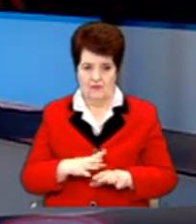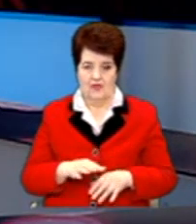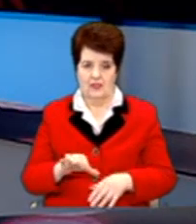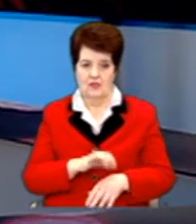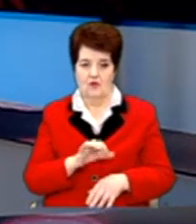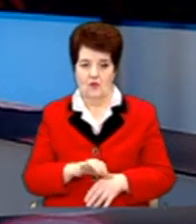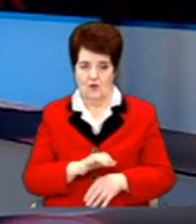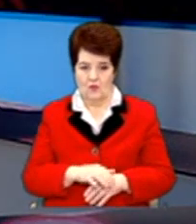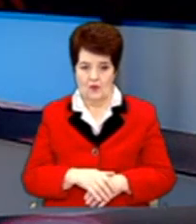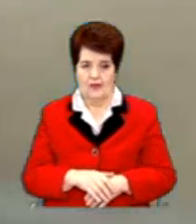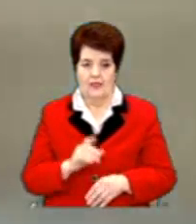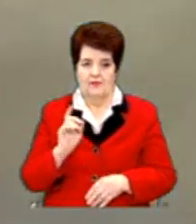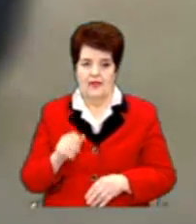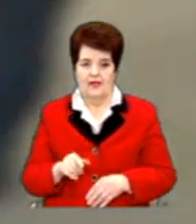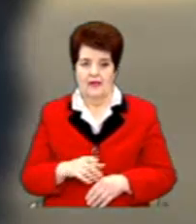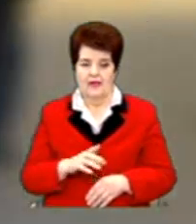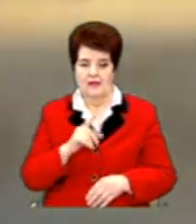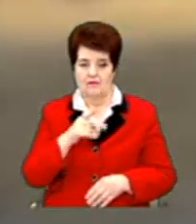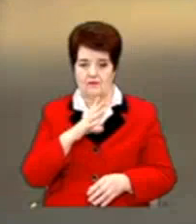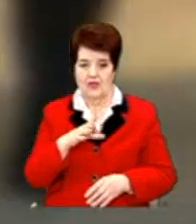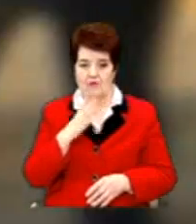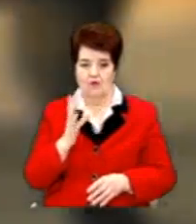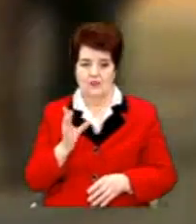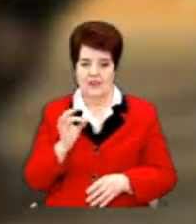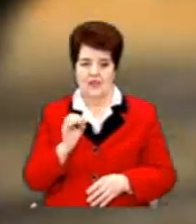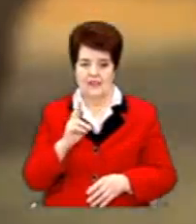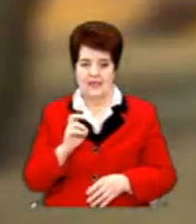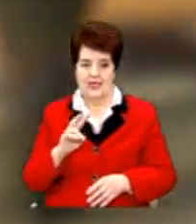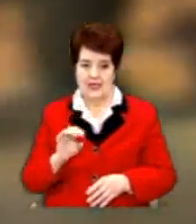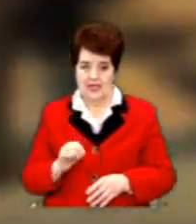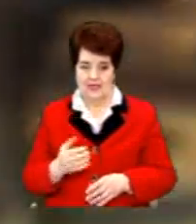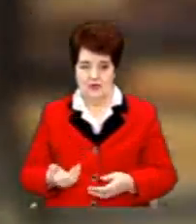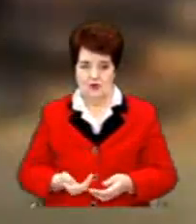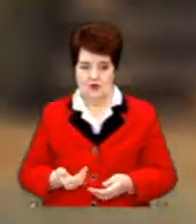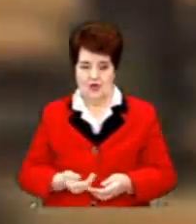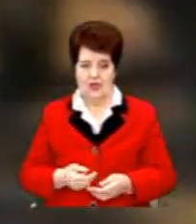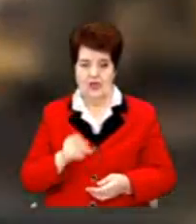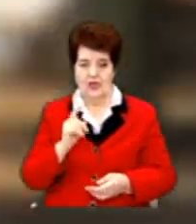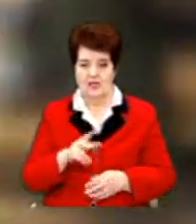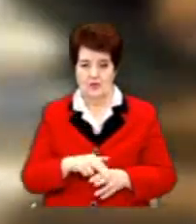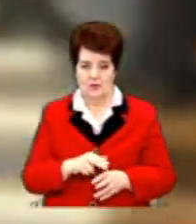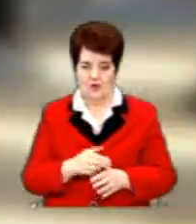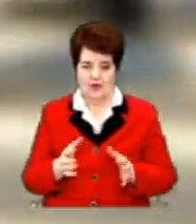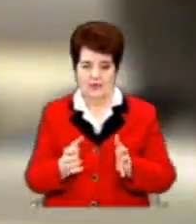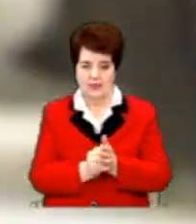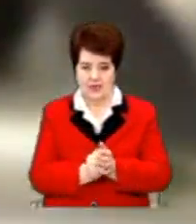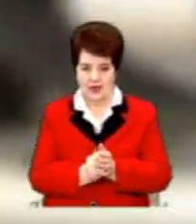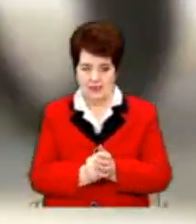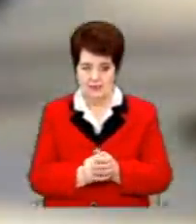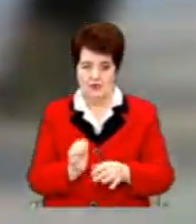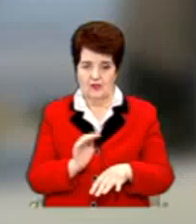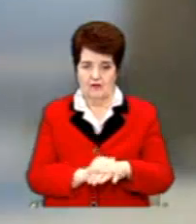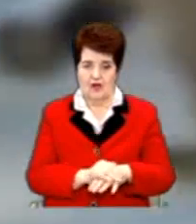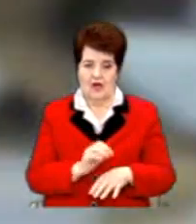de droguri. El vindea stupefiantele prin intermediul unei rețele sociale. În urma măsurilor luate de polițiști, a fost reținut în flagrant pe